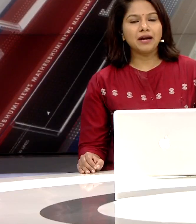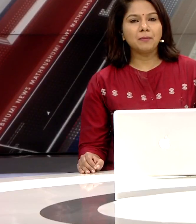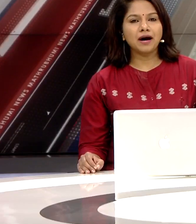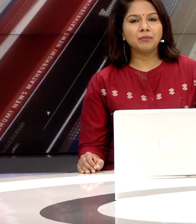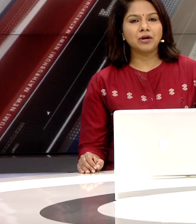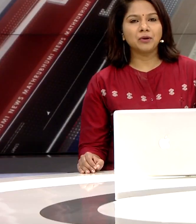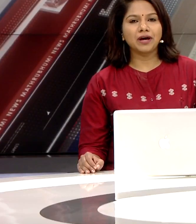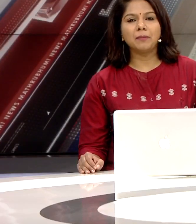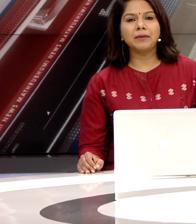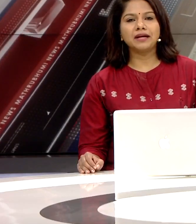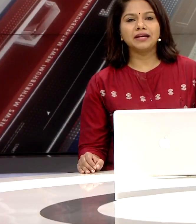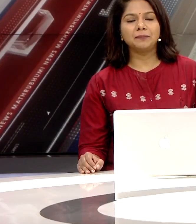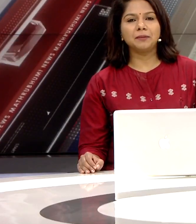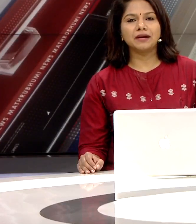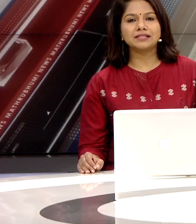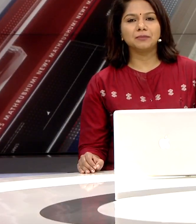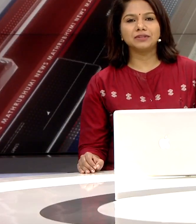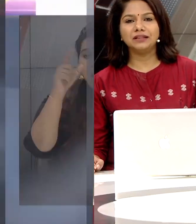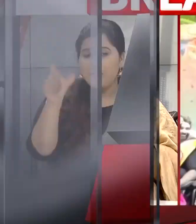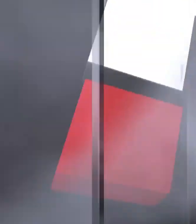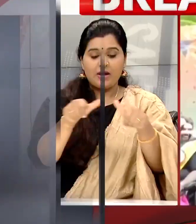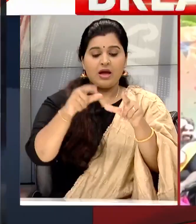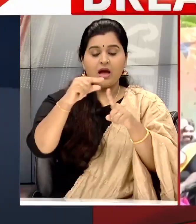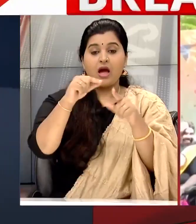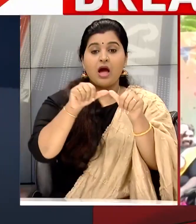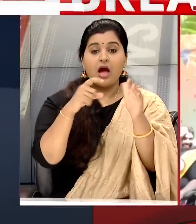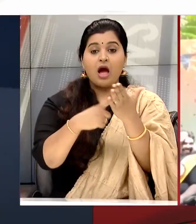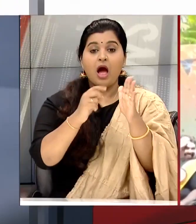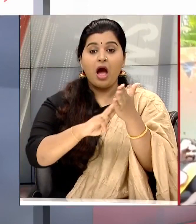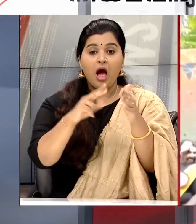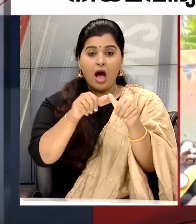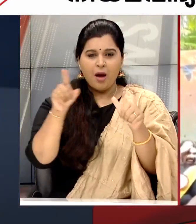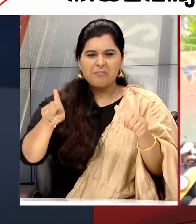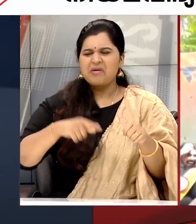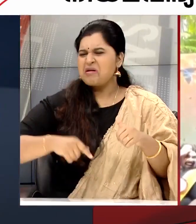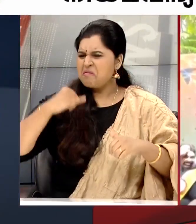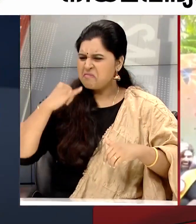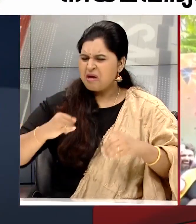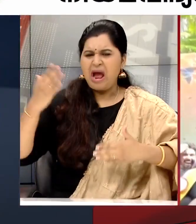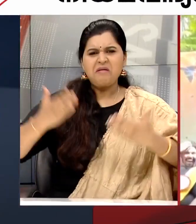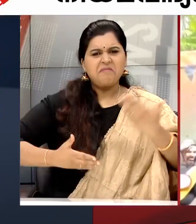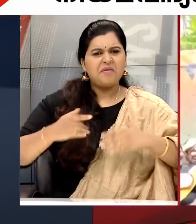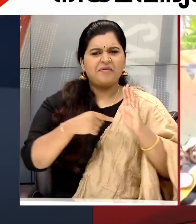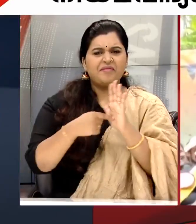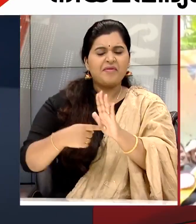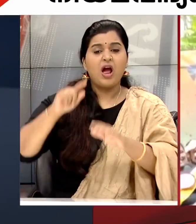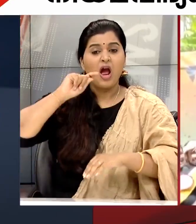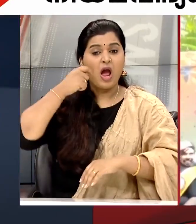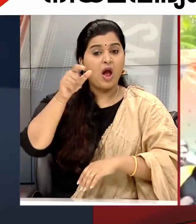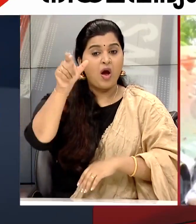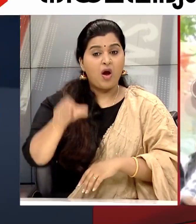നടി അപർണ ബാലമുരളിയോട് അപമര്യാദയായി പെരുമാറിയ സംഭവത്തിൽ നിയമ വിദ്യാർത്ഥിക്ക് സസ്പെൻഷൻ. എറണാകുളം ഗവൺമെന്റ് ലോ കോളേജ് വിദ്യാർത്ഥി വിഷ്ണുദാസ് പി